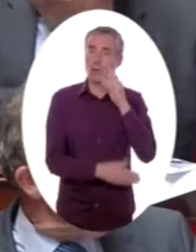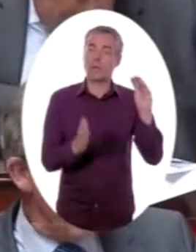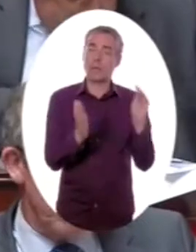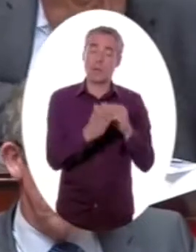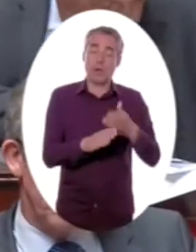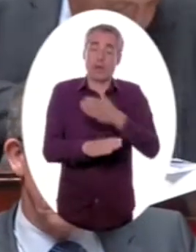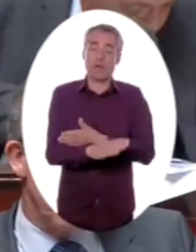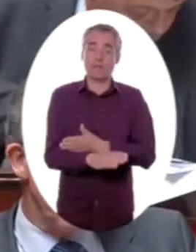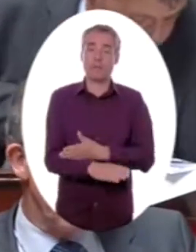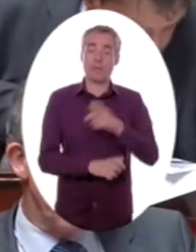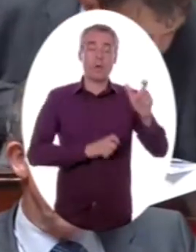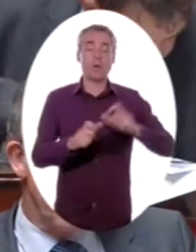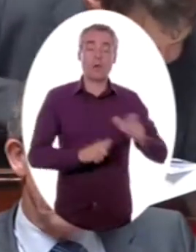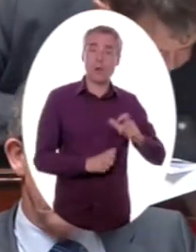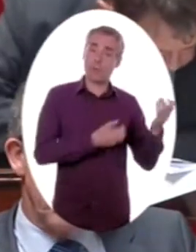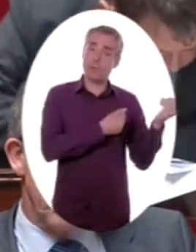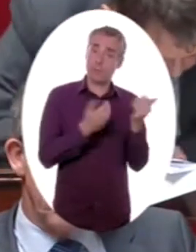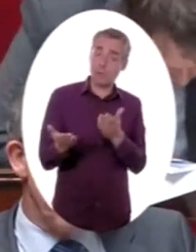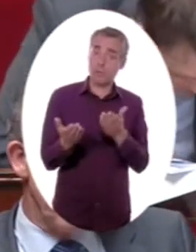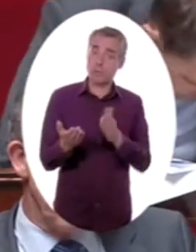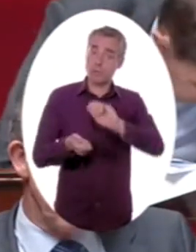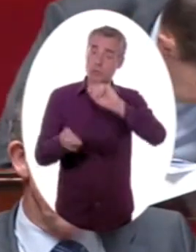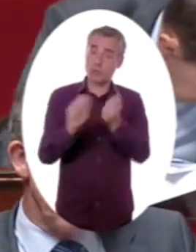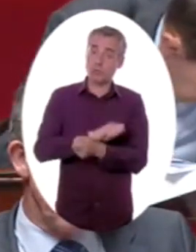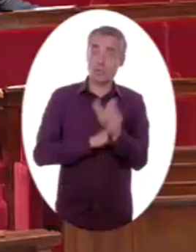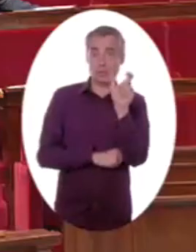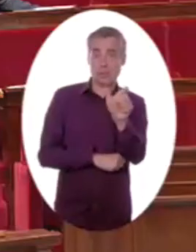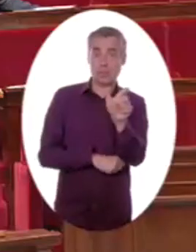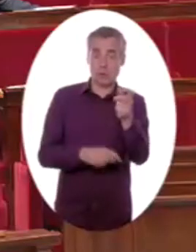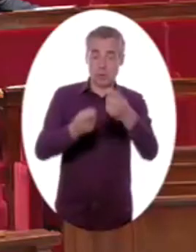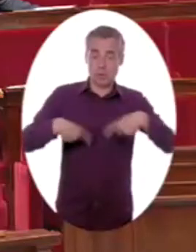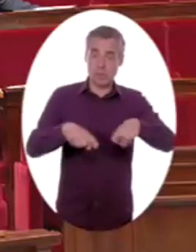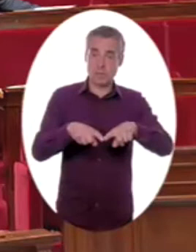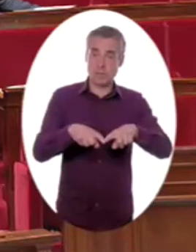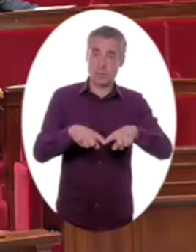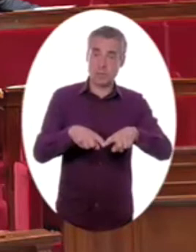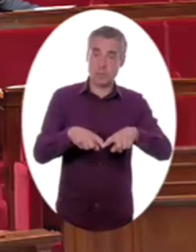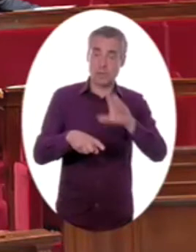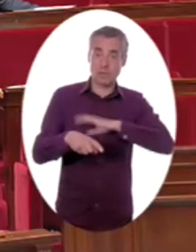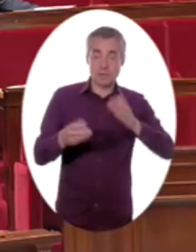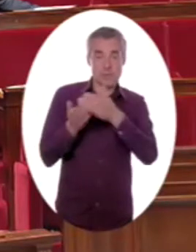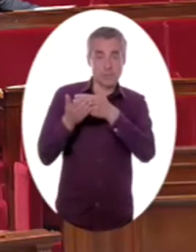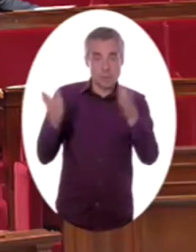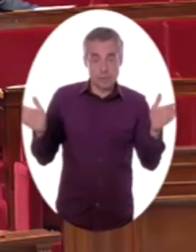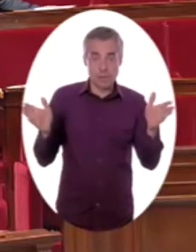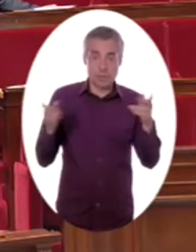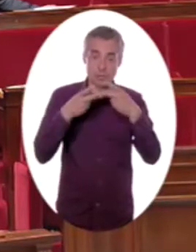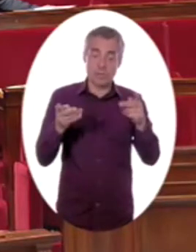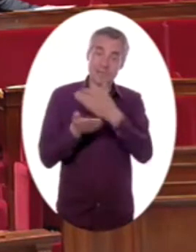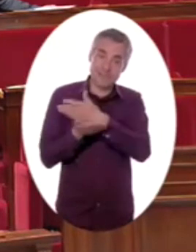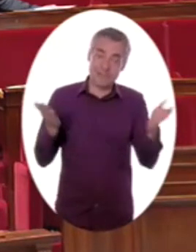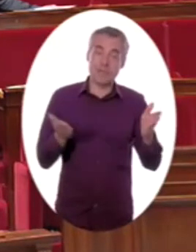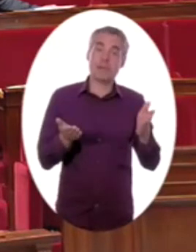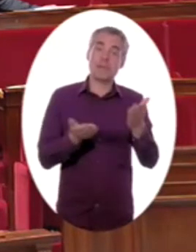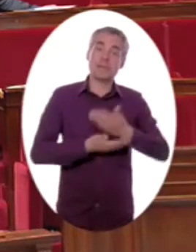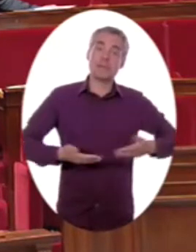précédent, mes collègues vous ont proposé de modifier le terme de la commission pour élargir le public, en parlant de personnes en situation de